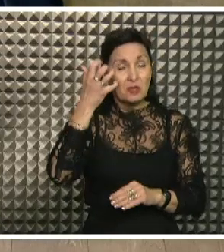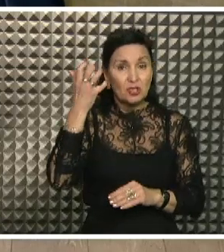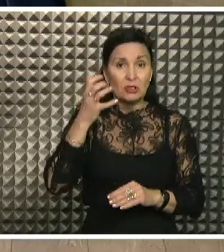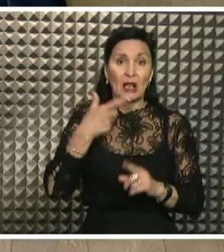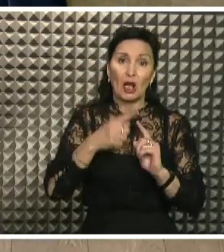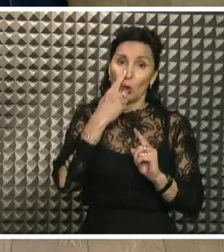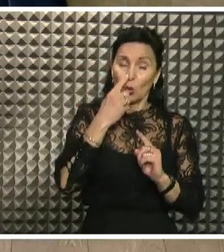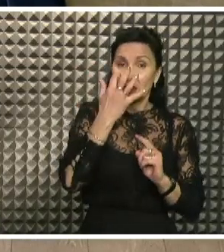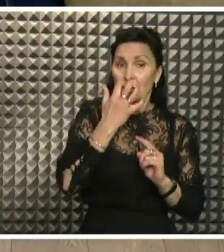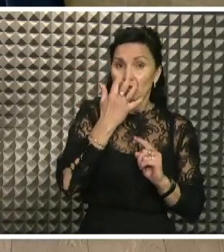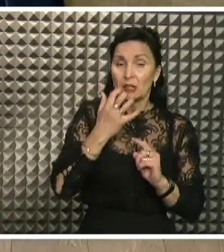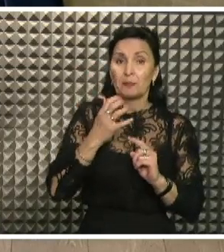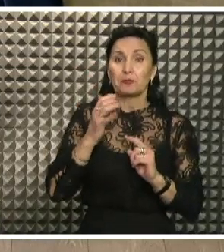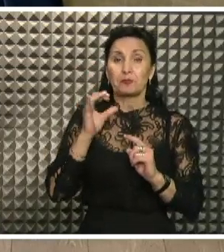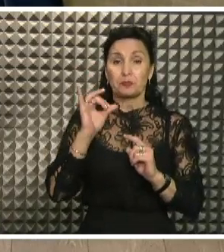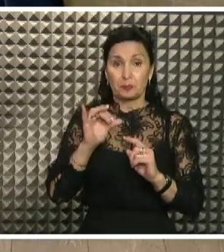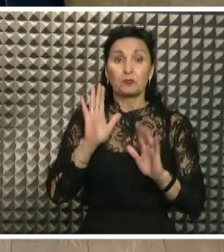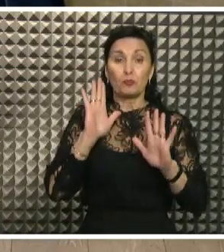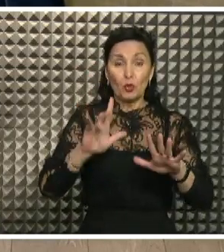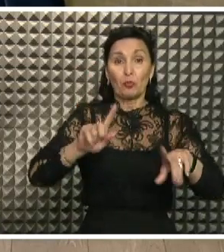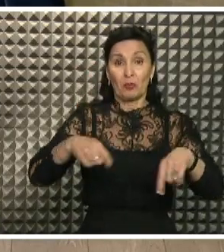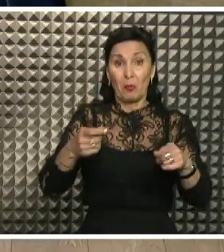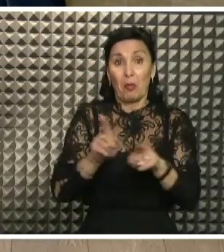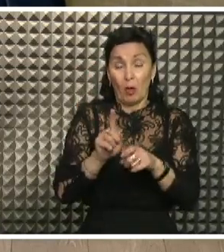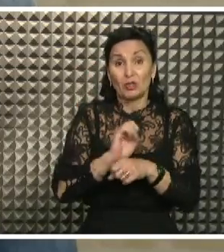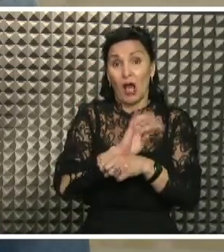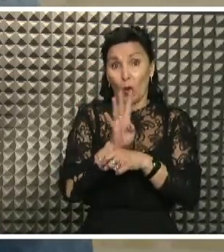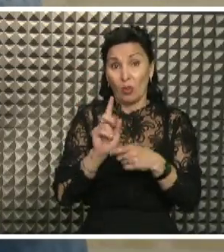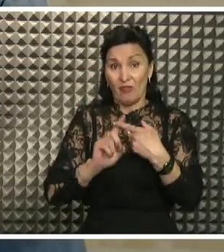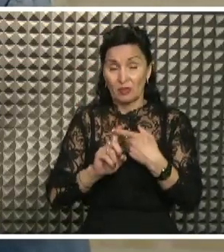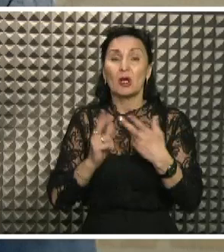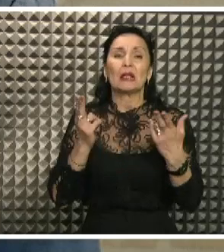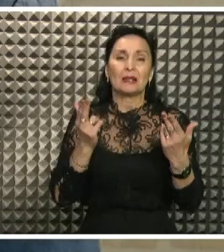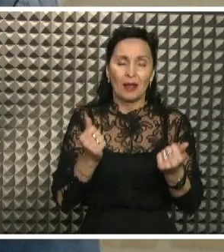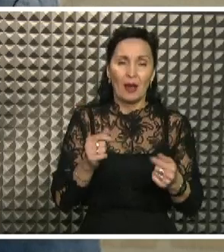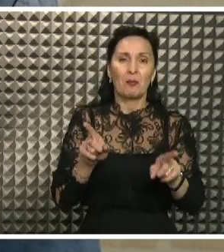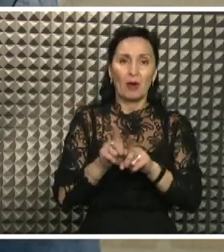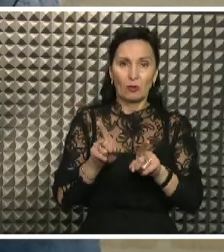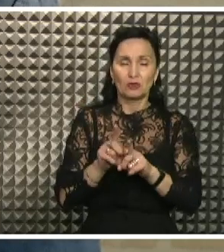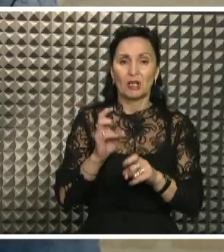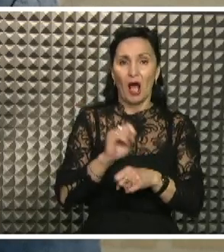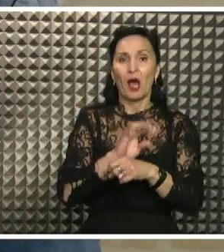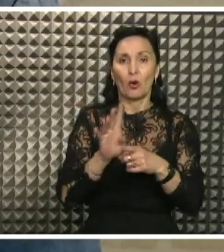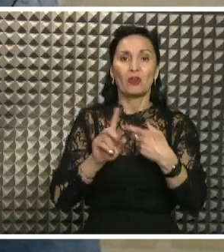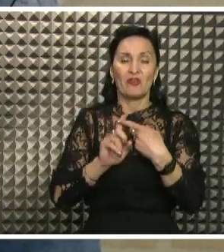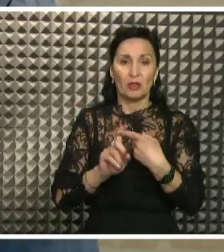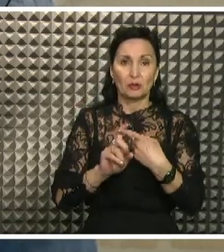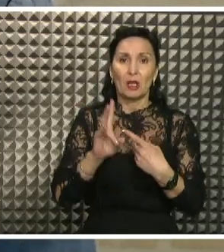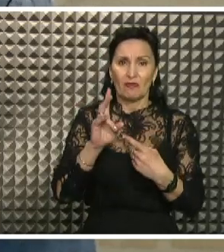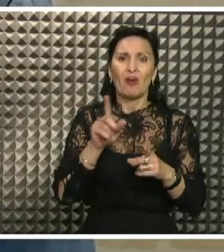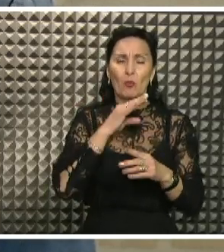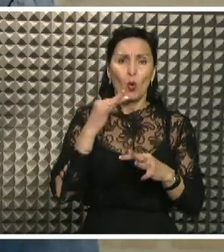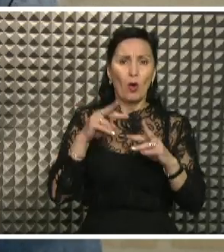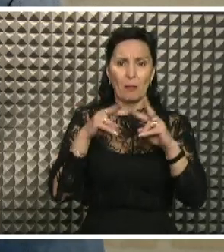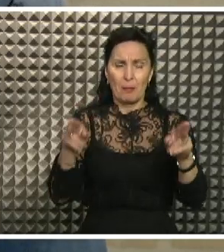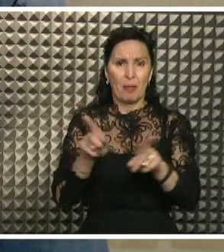или носик, то есть, соответственно, то может заразиться. То есть путь передачи похож на коронавирус? В принципе, да. В общем-то, очень даже похожи, скажем так. Во многом похожи